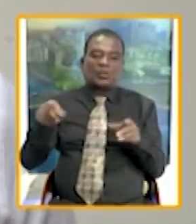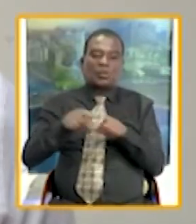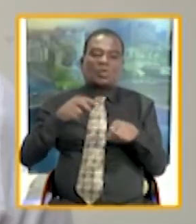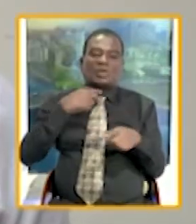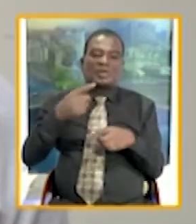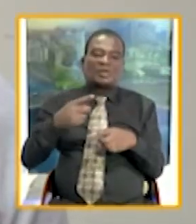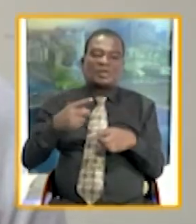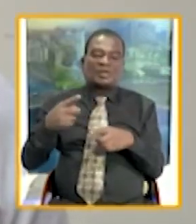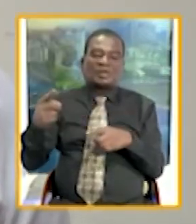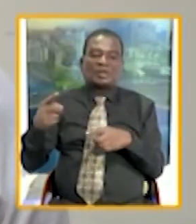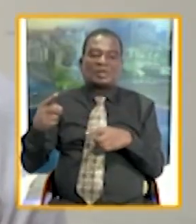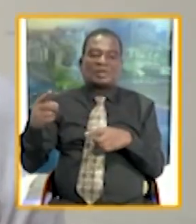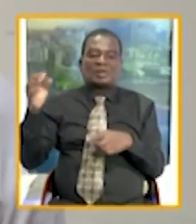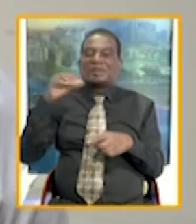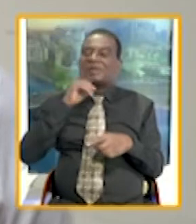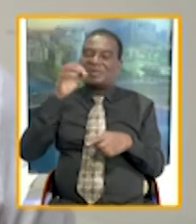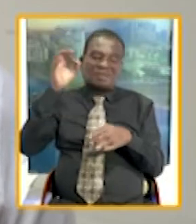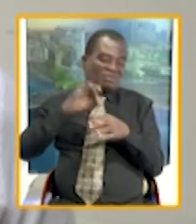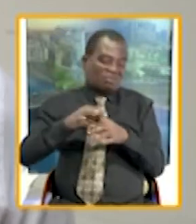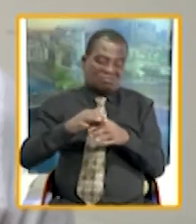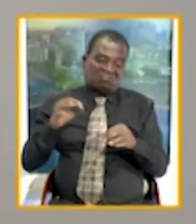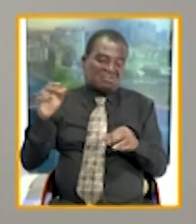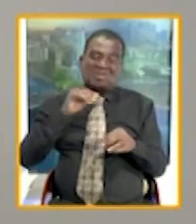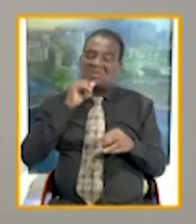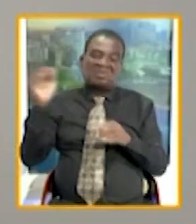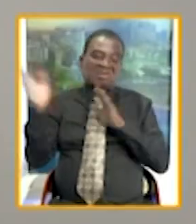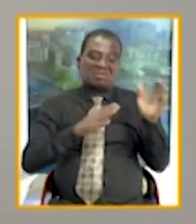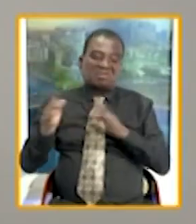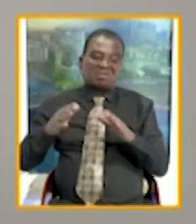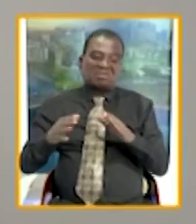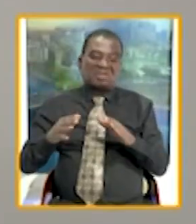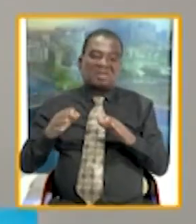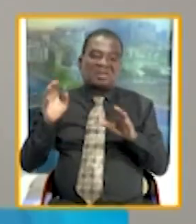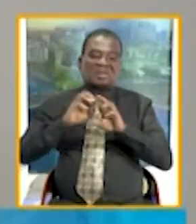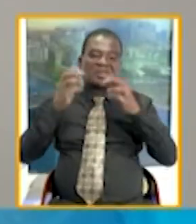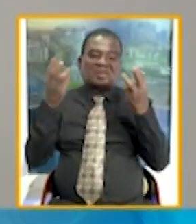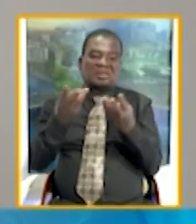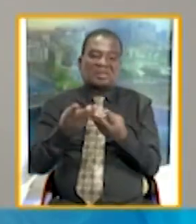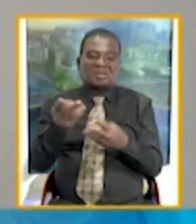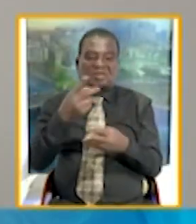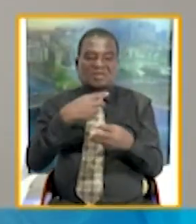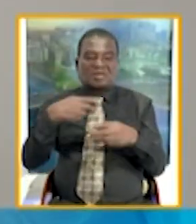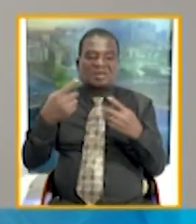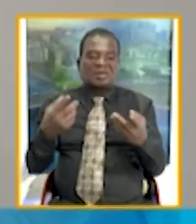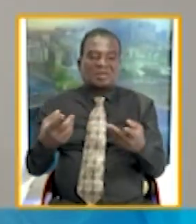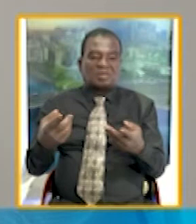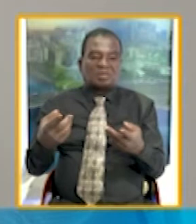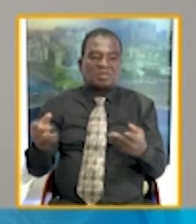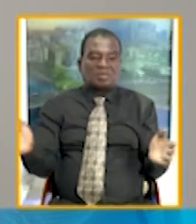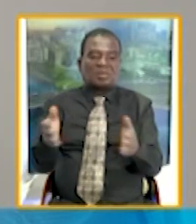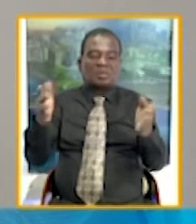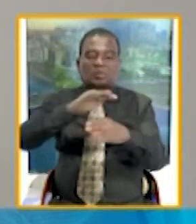dit, l'élection, ce n'est pas Niaga, ce n'est pas Palab. Après l'élection, nous sommes les frères. Le panel vient à point nommé pour remobiliser les hommes des